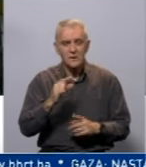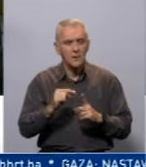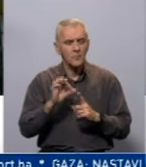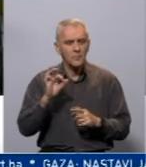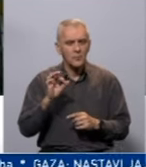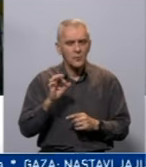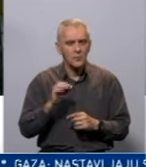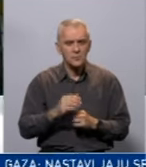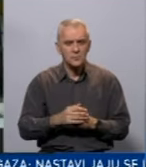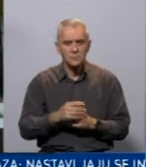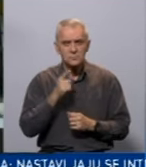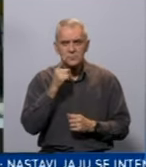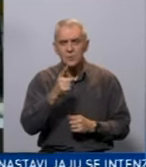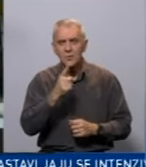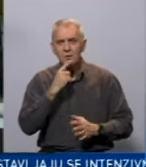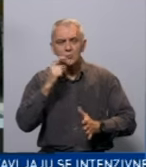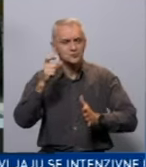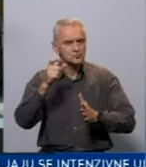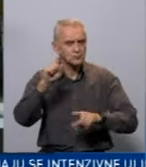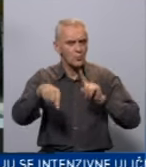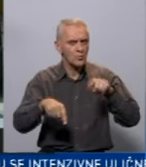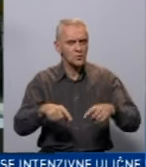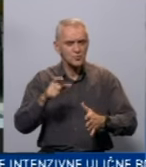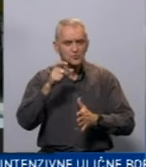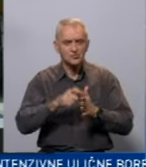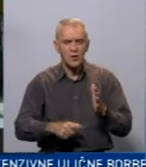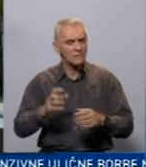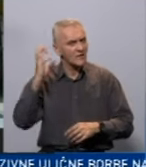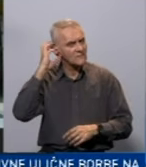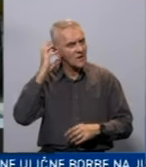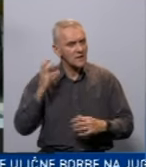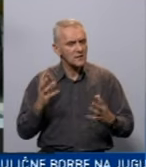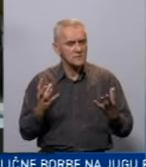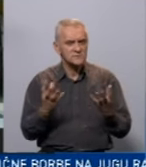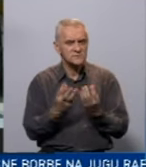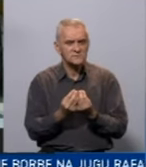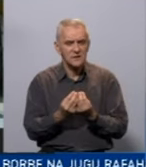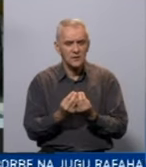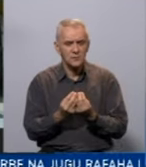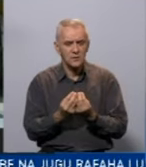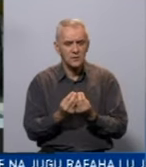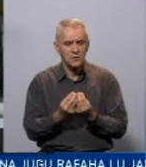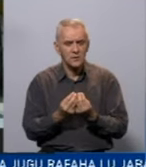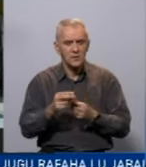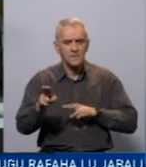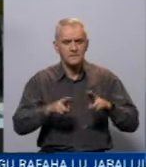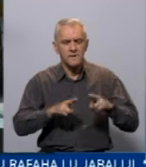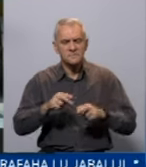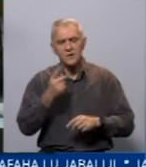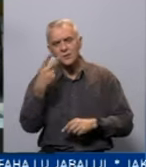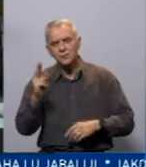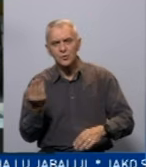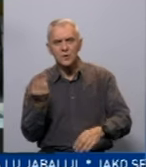koji način su članovi vlade, zajedno ministri, ali i drugi predstavnici